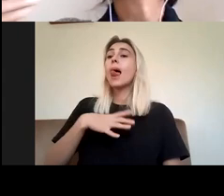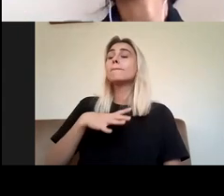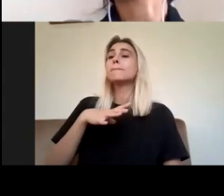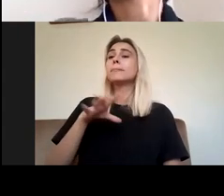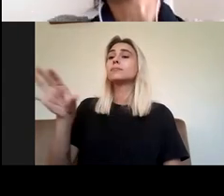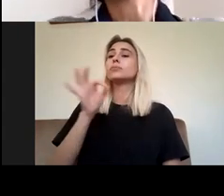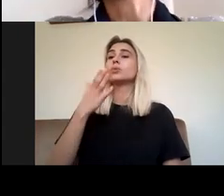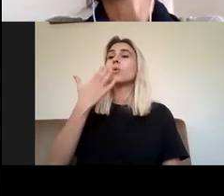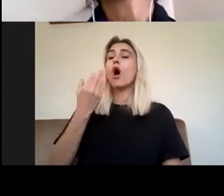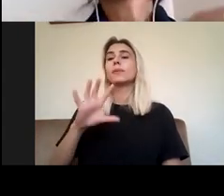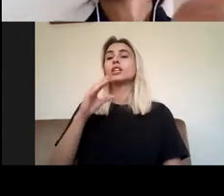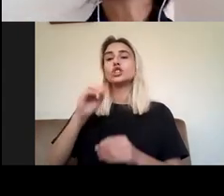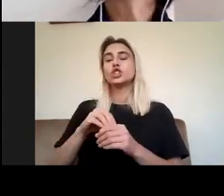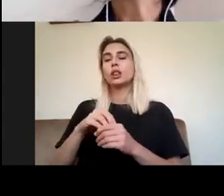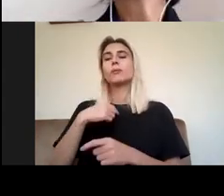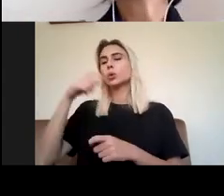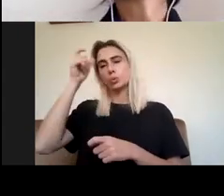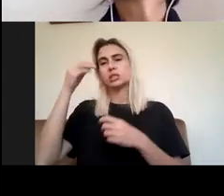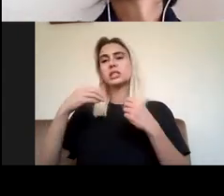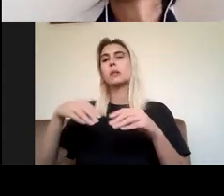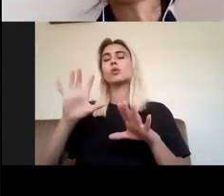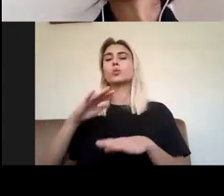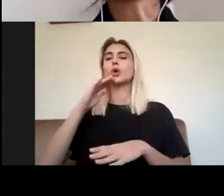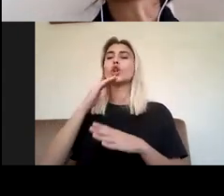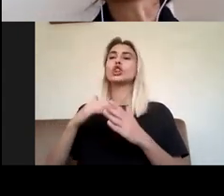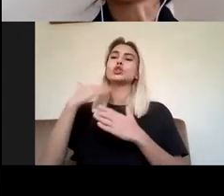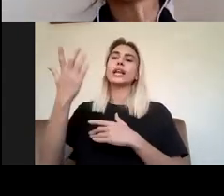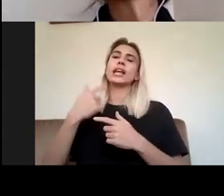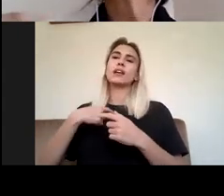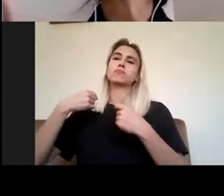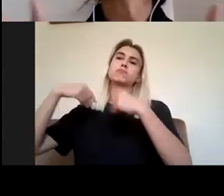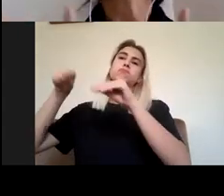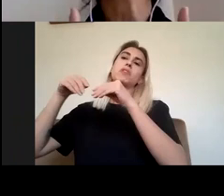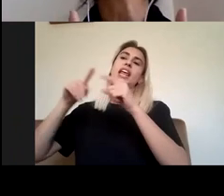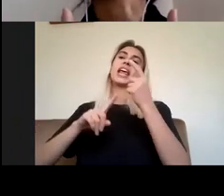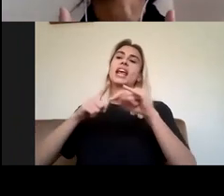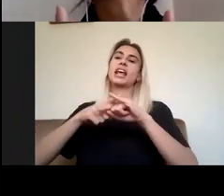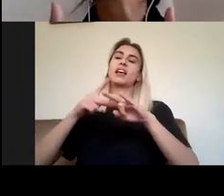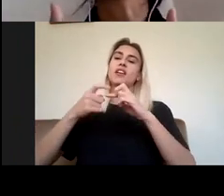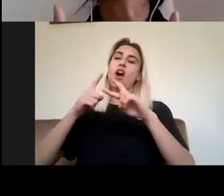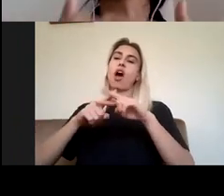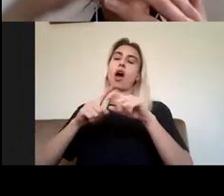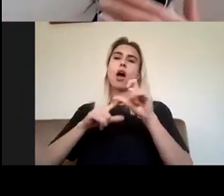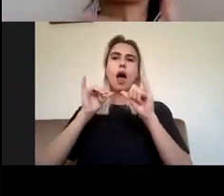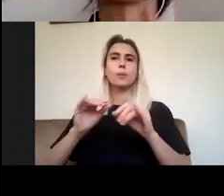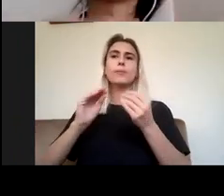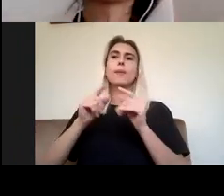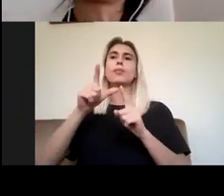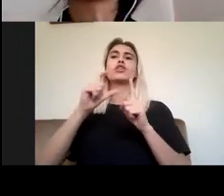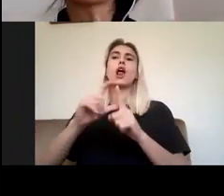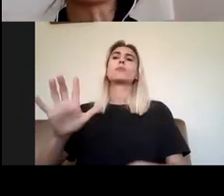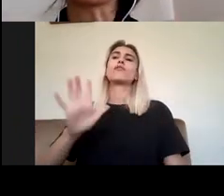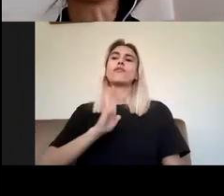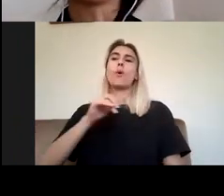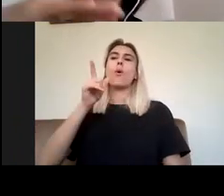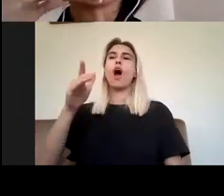bunu Türkiye'de satmıyorum ve bunu yurt dışına ihraç ediyorum diyor. Aynı sorun dolmuşta da var. Mesela dolmuşlardaki o